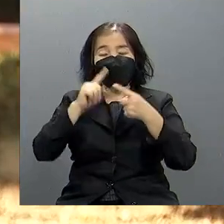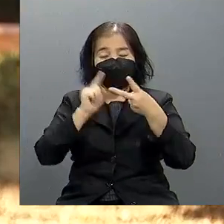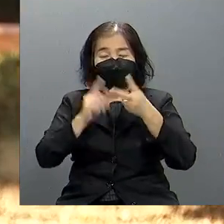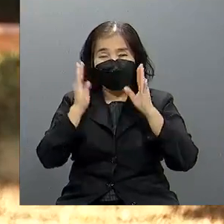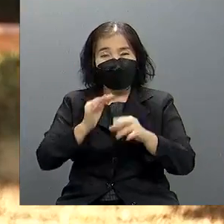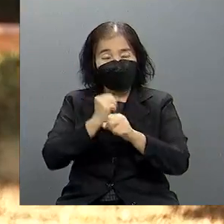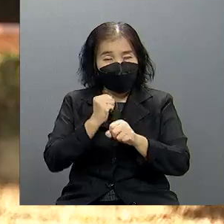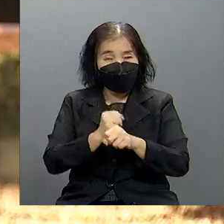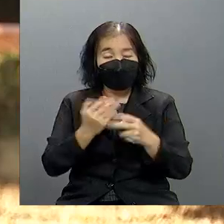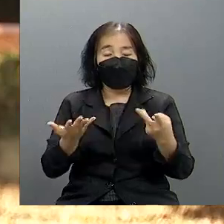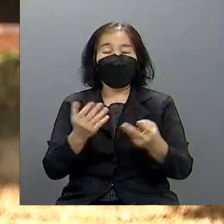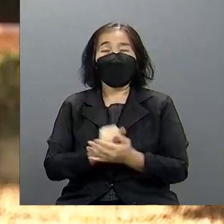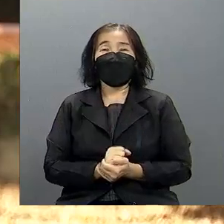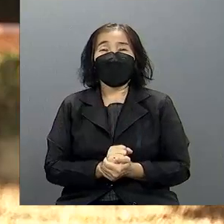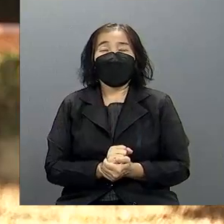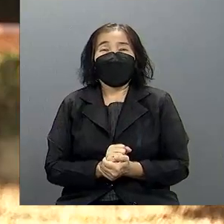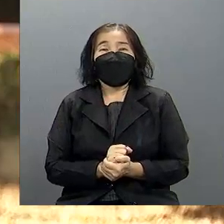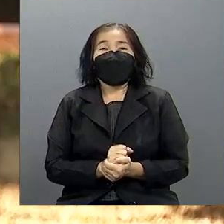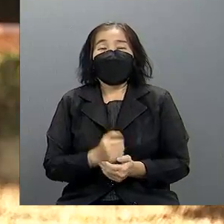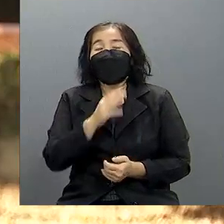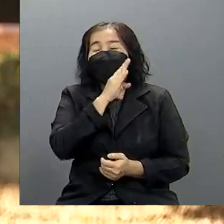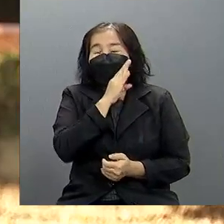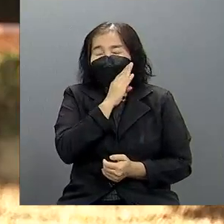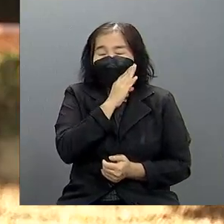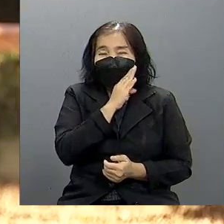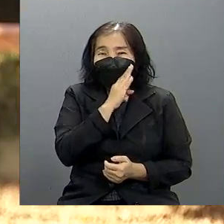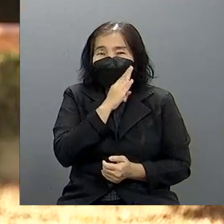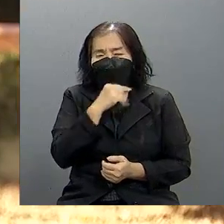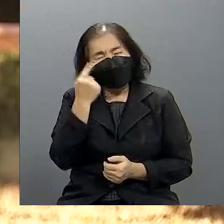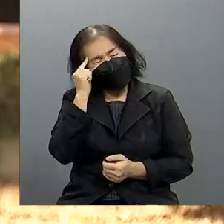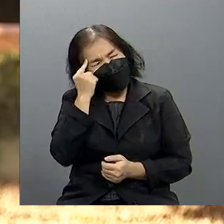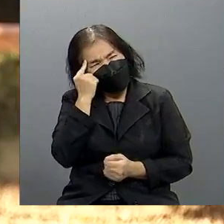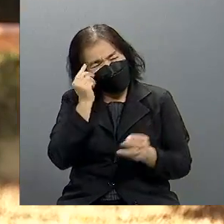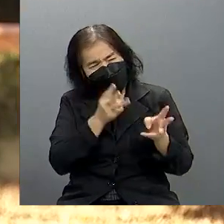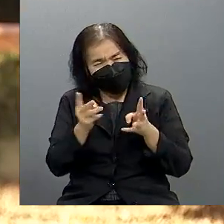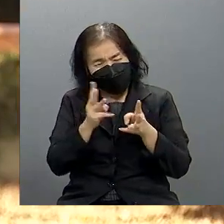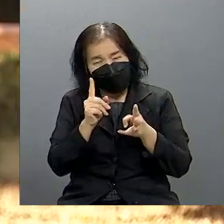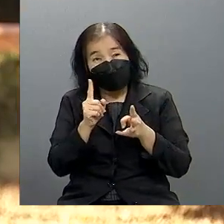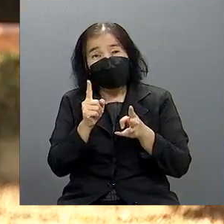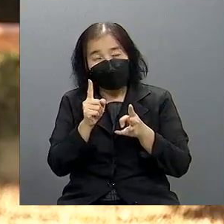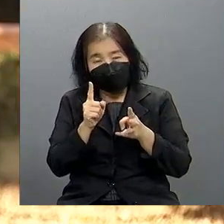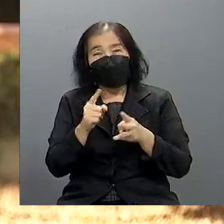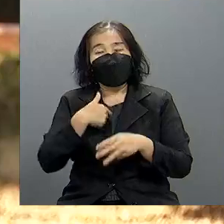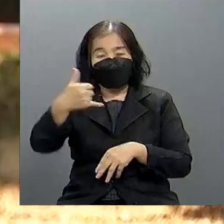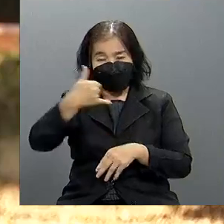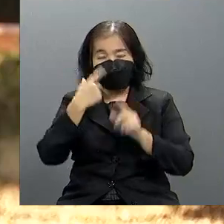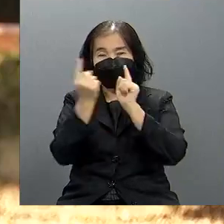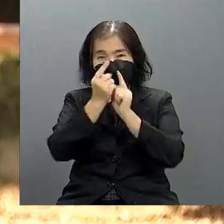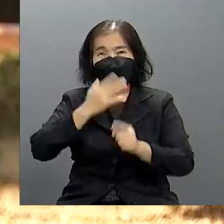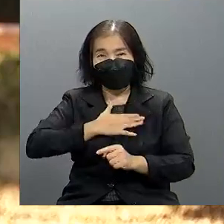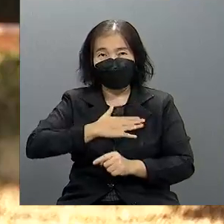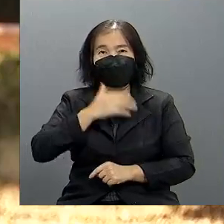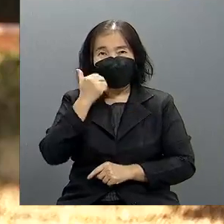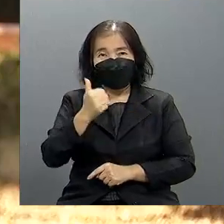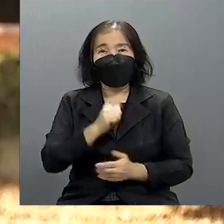ครับแล้วก็สมมุติว่าคุณยังไม่รู้ว่าแนวทางคุณจะเดินยังไงเนี่ยให้เดินเข้ามาหาเรานะครับทาง